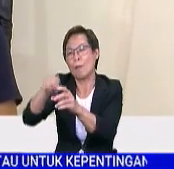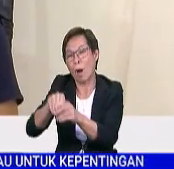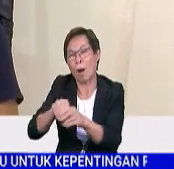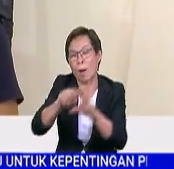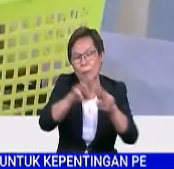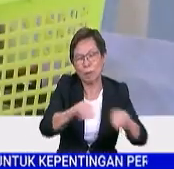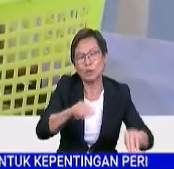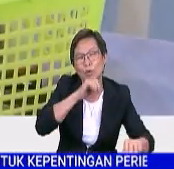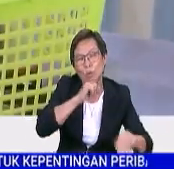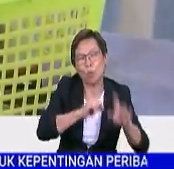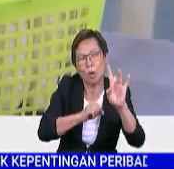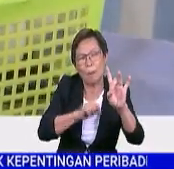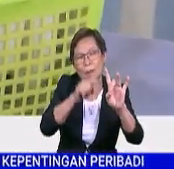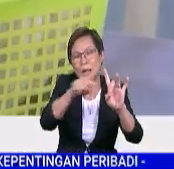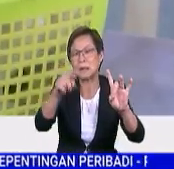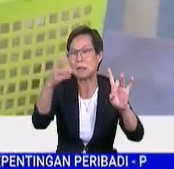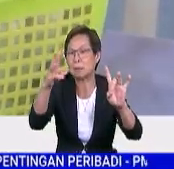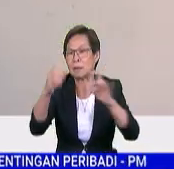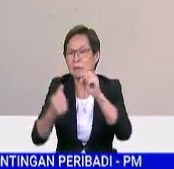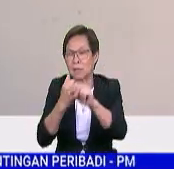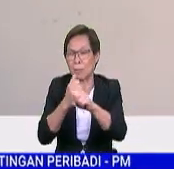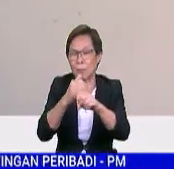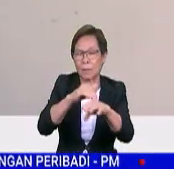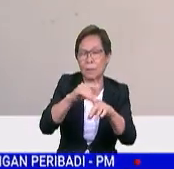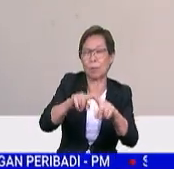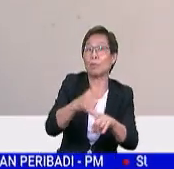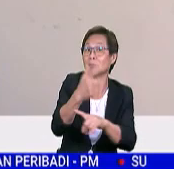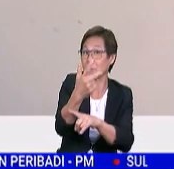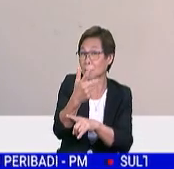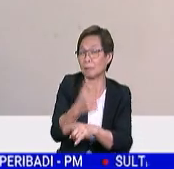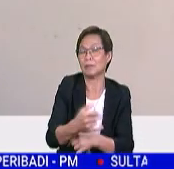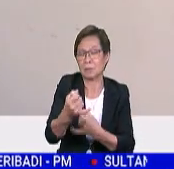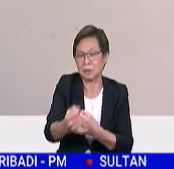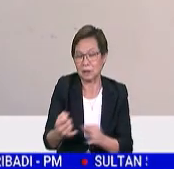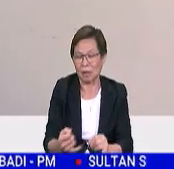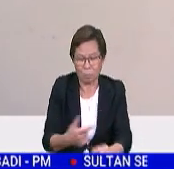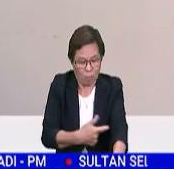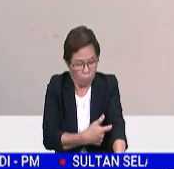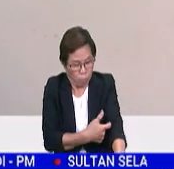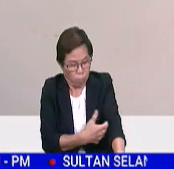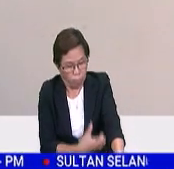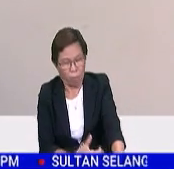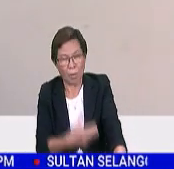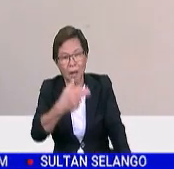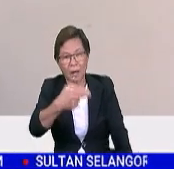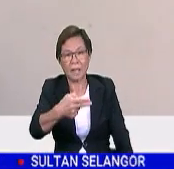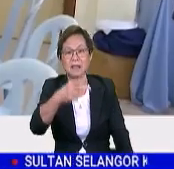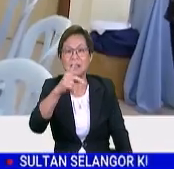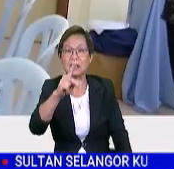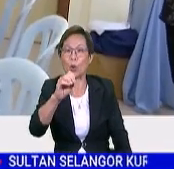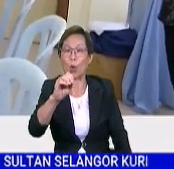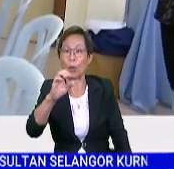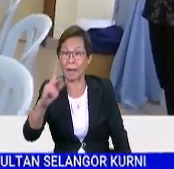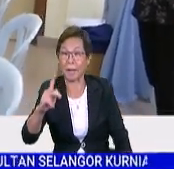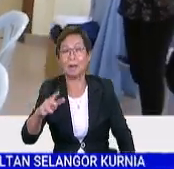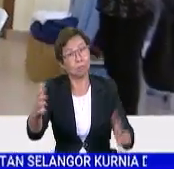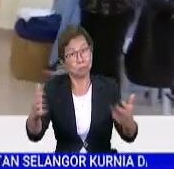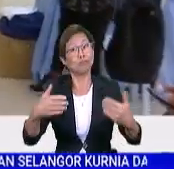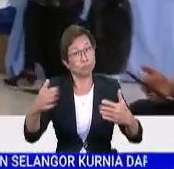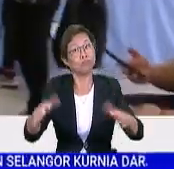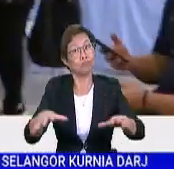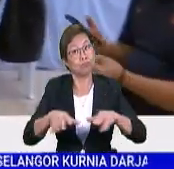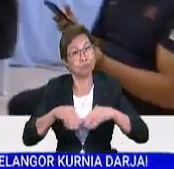berumur 8 hingga 16 tahun pada Mac depan sementara itu jabatan transfusi perubatan hdok mengalu-alukan